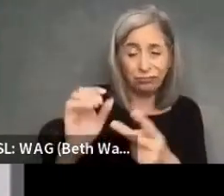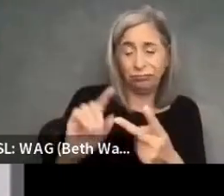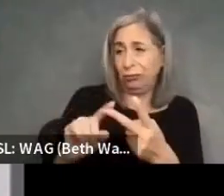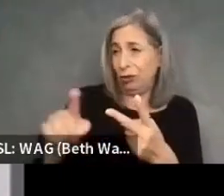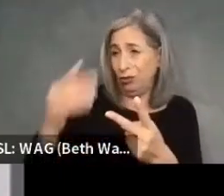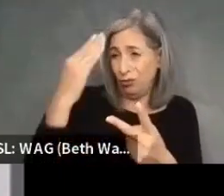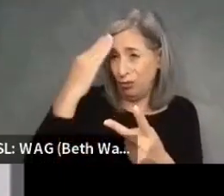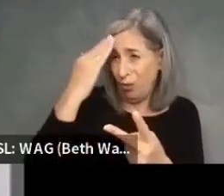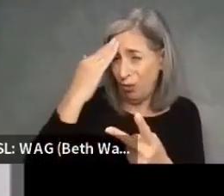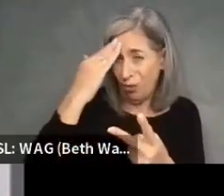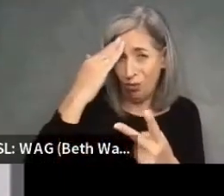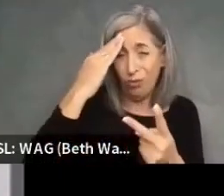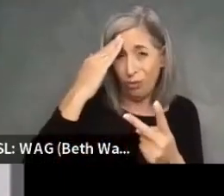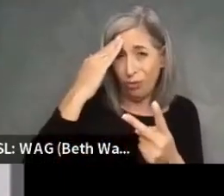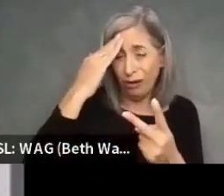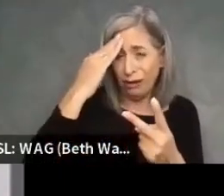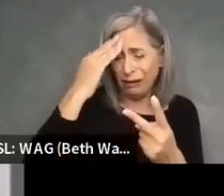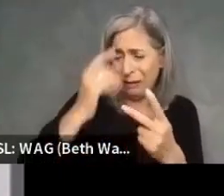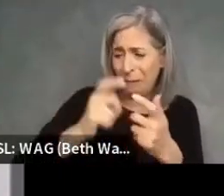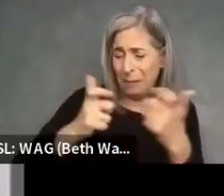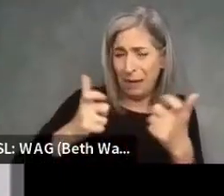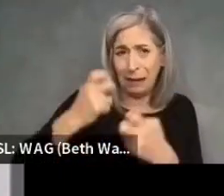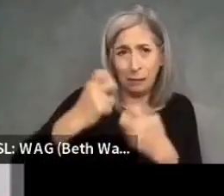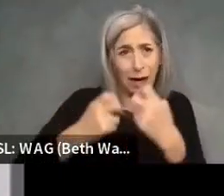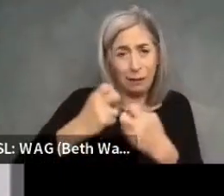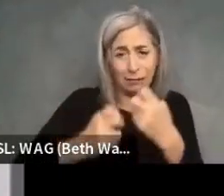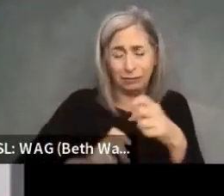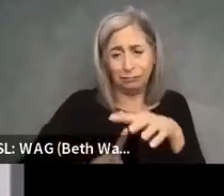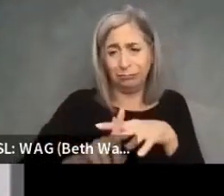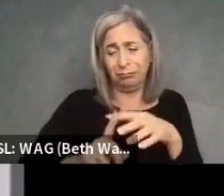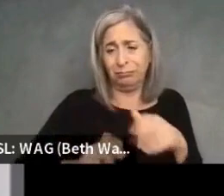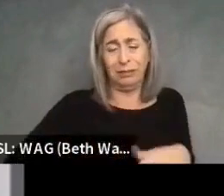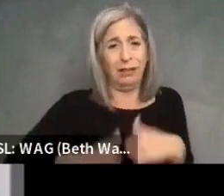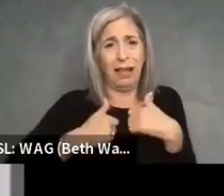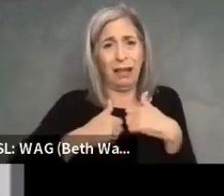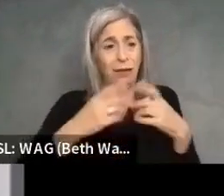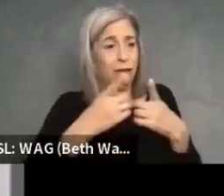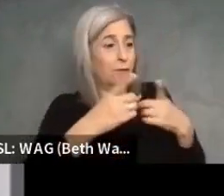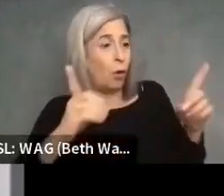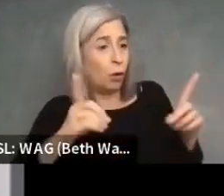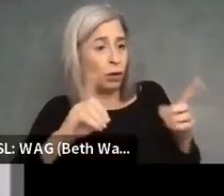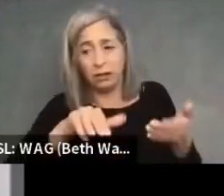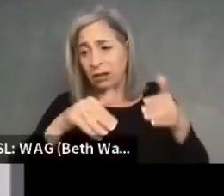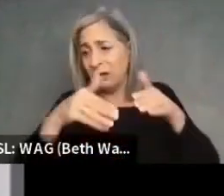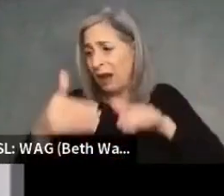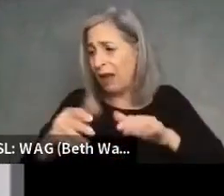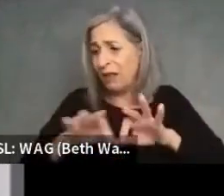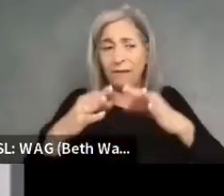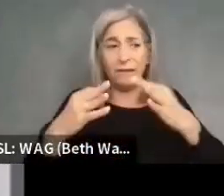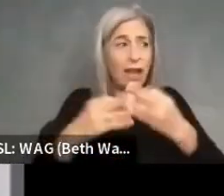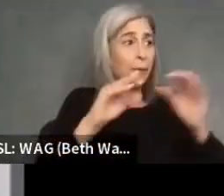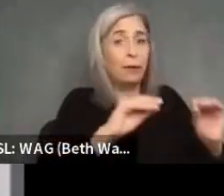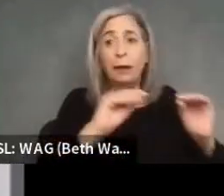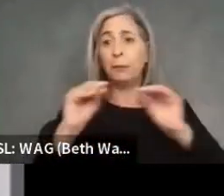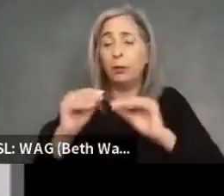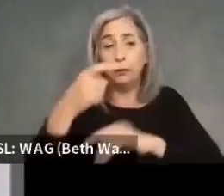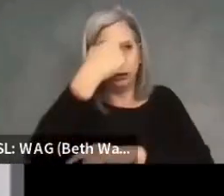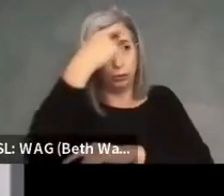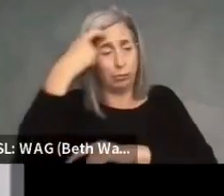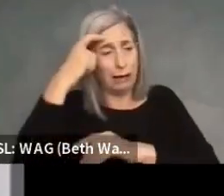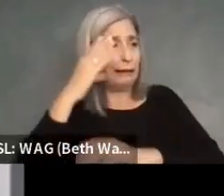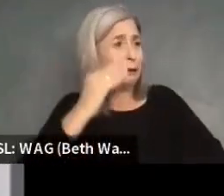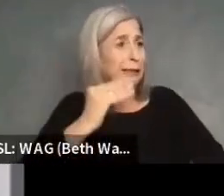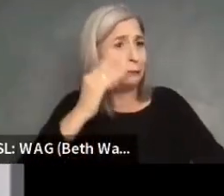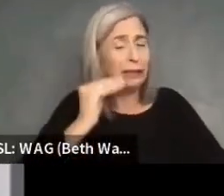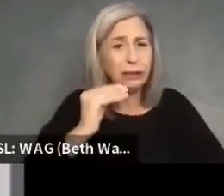在这个里面是一个非常重要的角色。你知道你孩子的身体状况，你知道家里